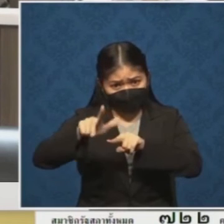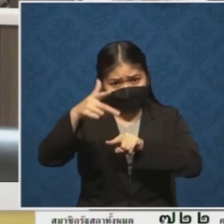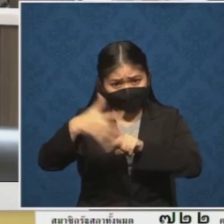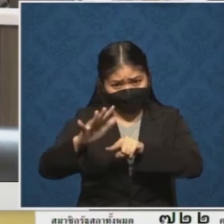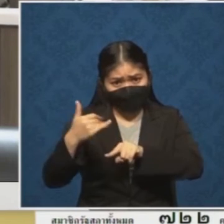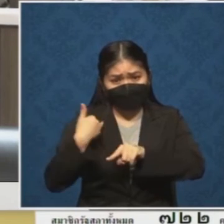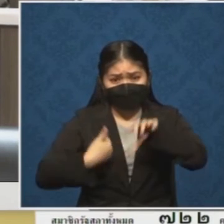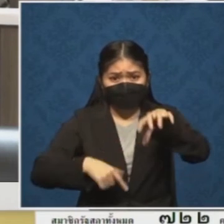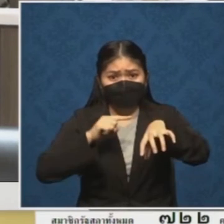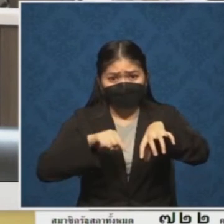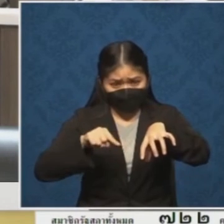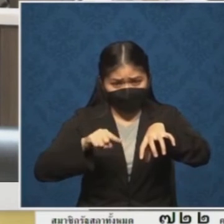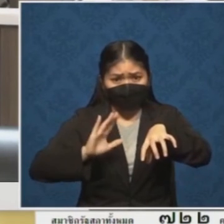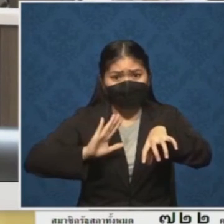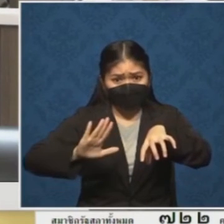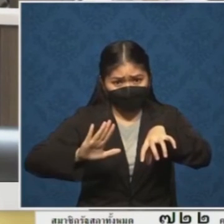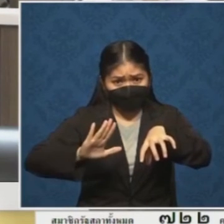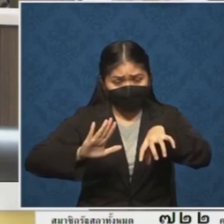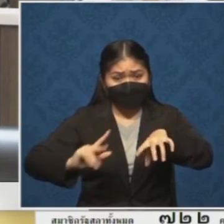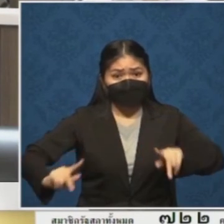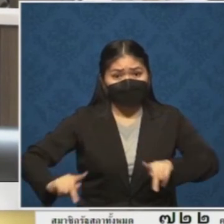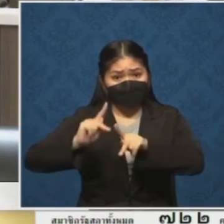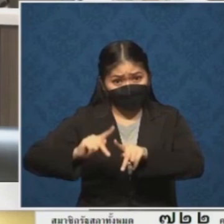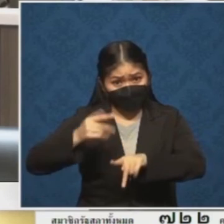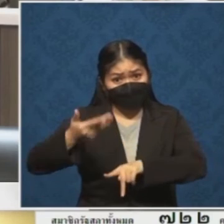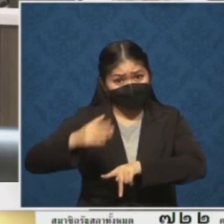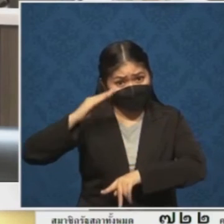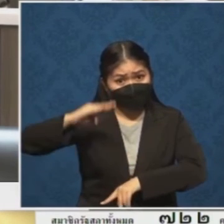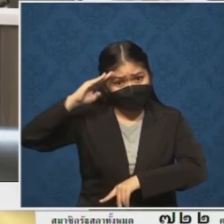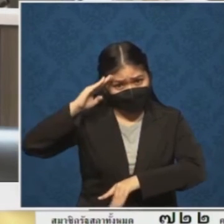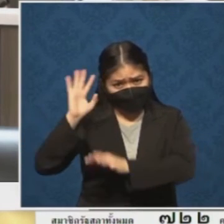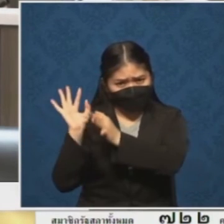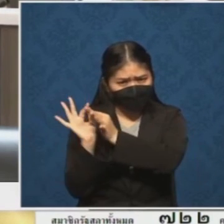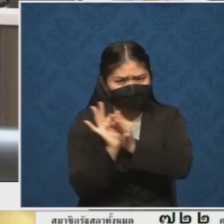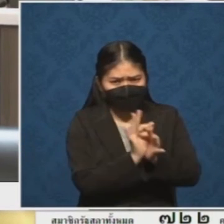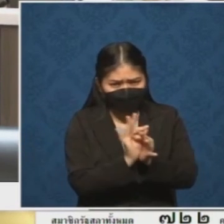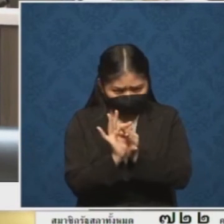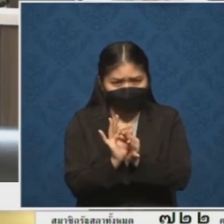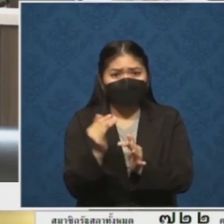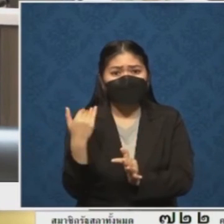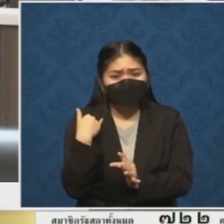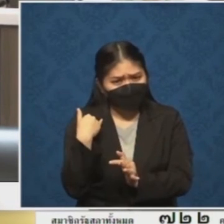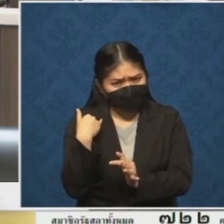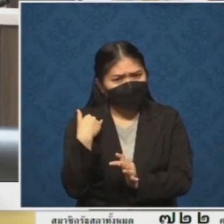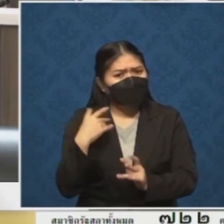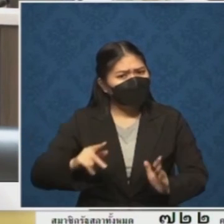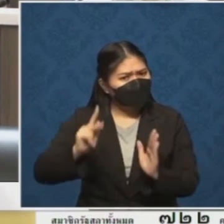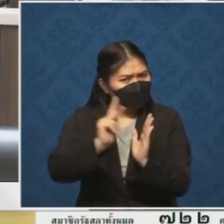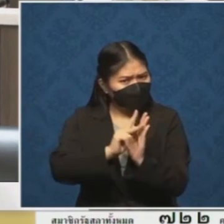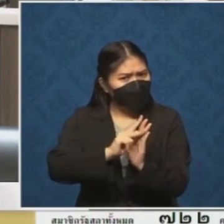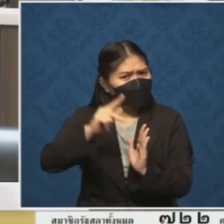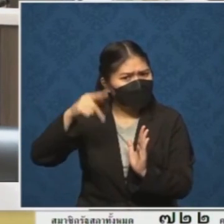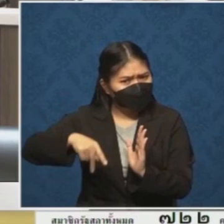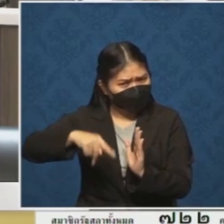งานของกระทรวงกลาโหมเข้ามาเกี่ยวข้องด้วยกฎหมายพิเศษที่ใช้บังคับอยู่ใน3จังหวัดชายแดนภาคใต้ไม่ว่าจะเป็น